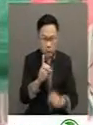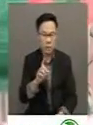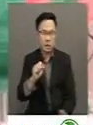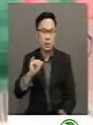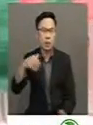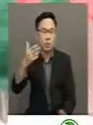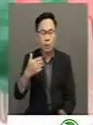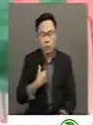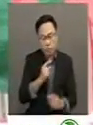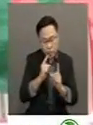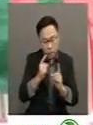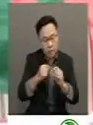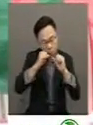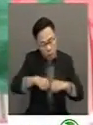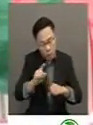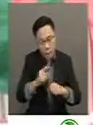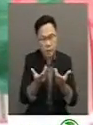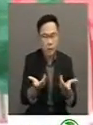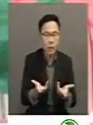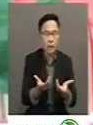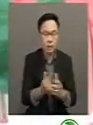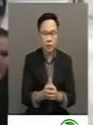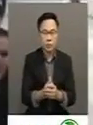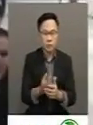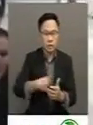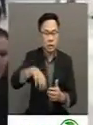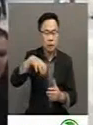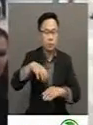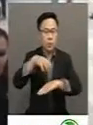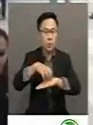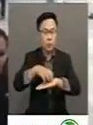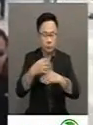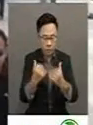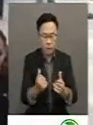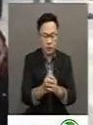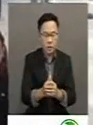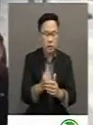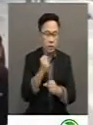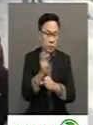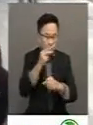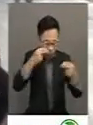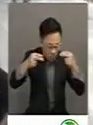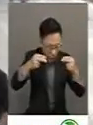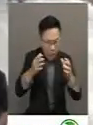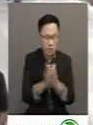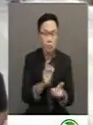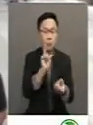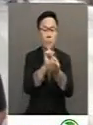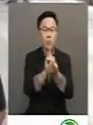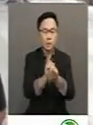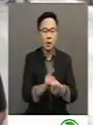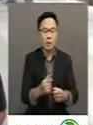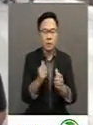DSI ก่อนว่าจะหาทางตกลงกันอย่างไรดีส่วนพื้นที่ภายในวัดวันนี้ค่ะผู้สื่อข่าวรายงานว่ายังคงสังเกตเห็น